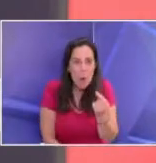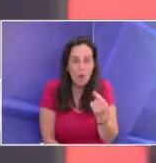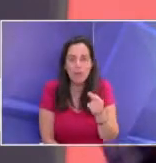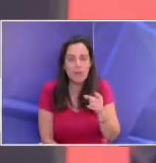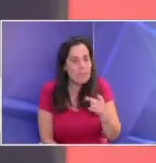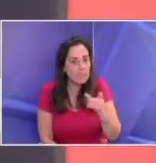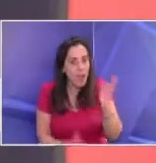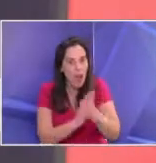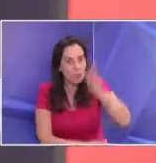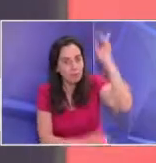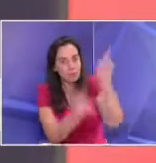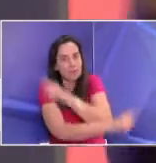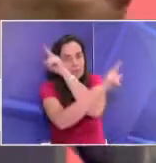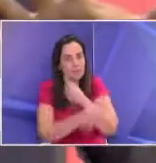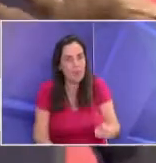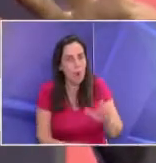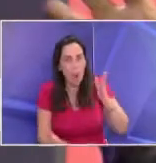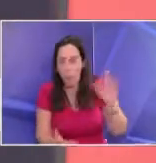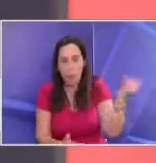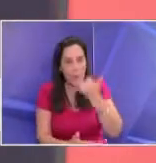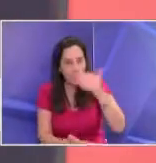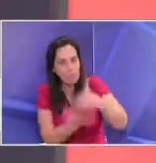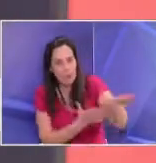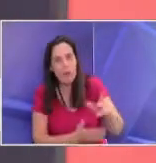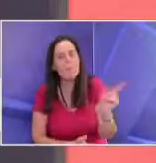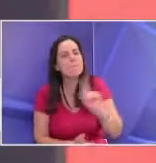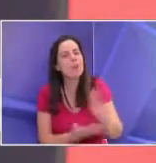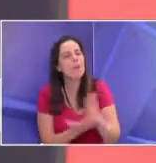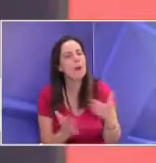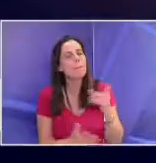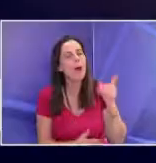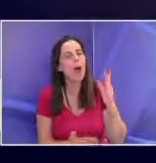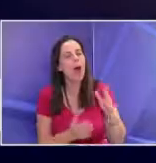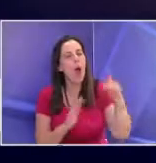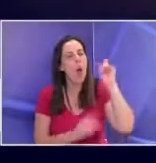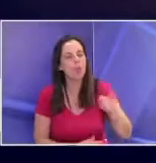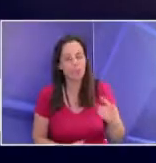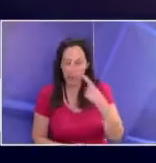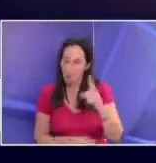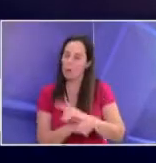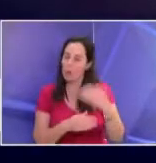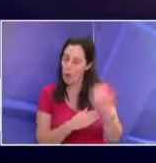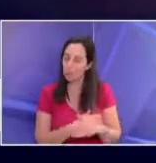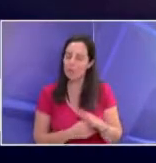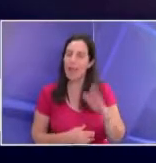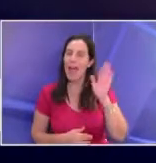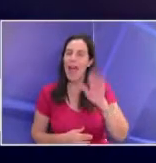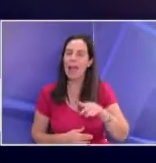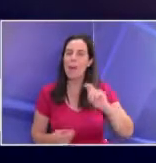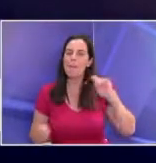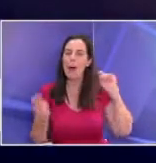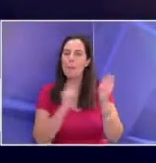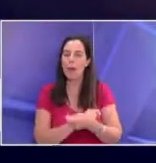האם הדין הוא נחרץ? האם באופן תמידי הוא מנודה מהחברה? מי קובע מהו הדין? ראינו את זה בתקופה האחרונה. זאת אומרת, גם